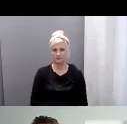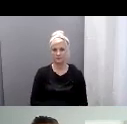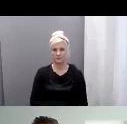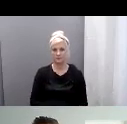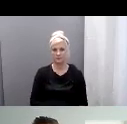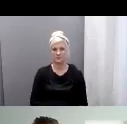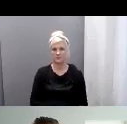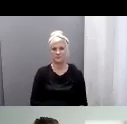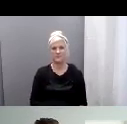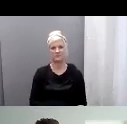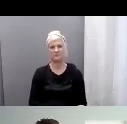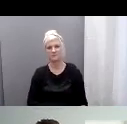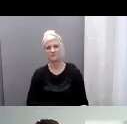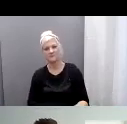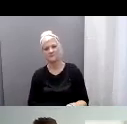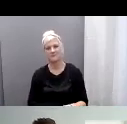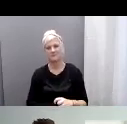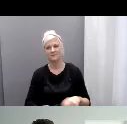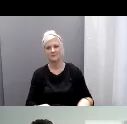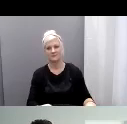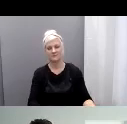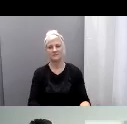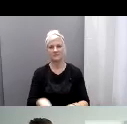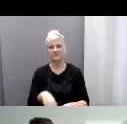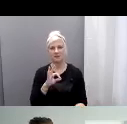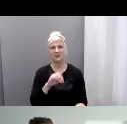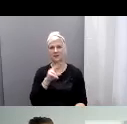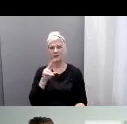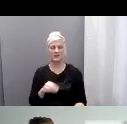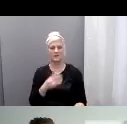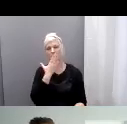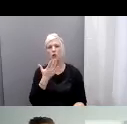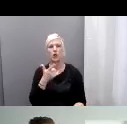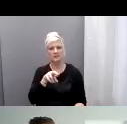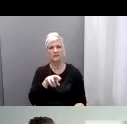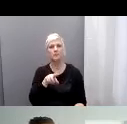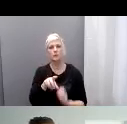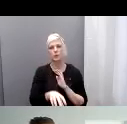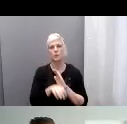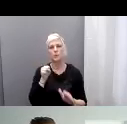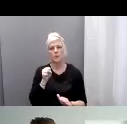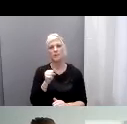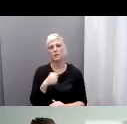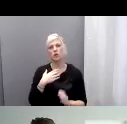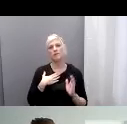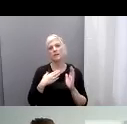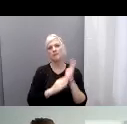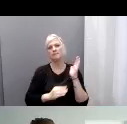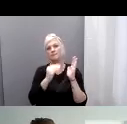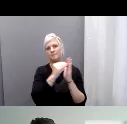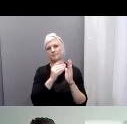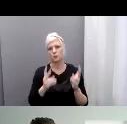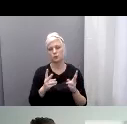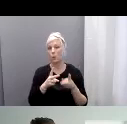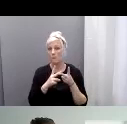Jag vet inte om du har några exempel, Hanna? Jag tycker du tog upp bra exempel. Det som jag vill infoga